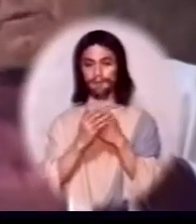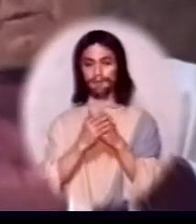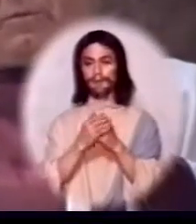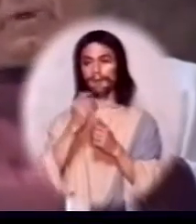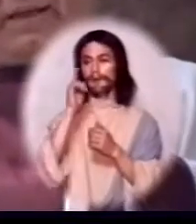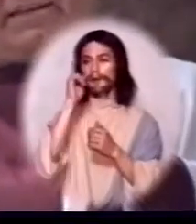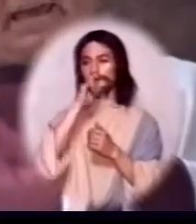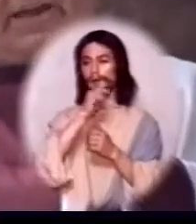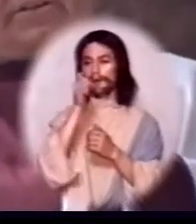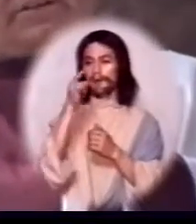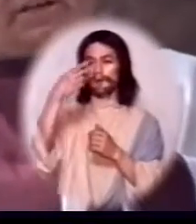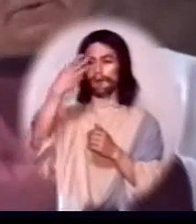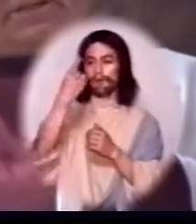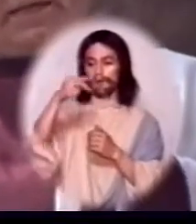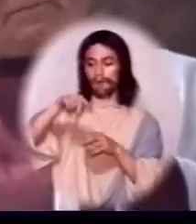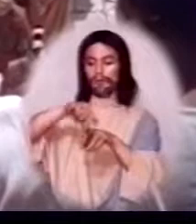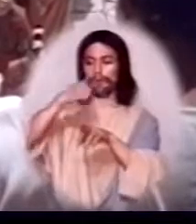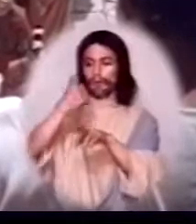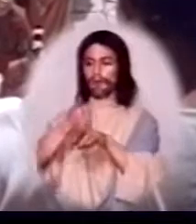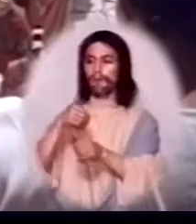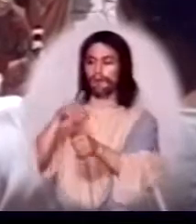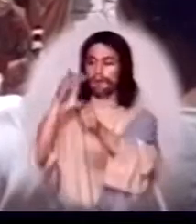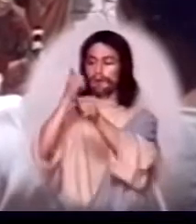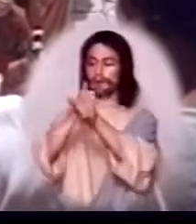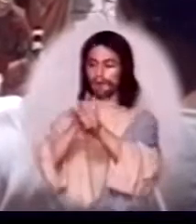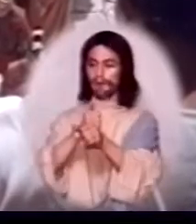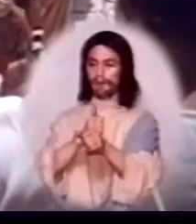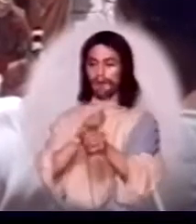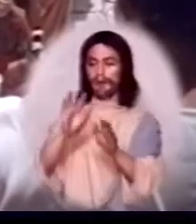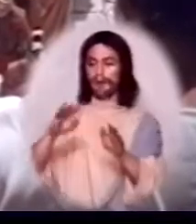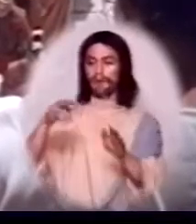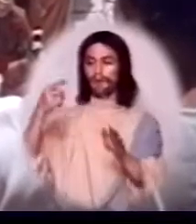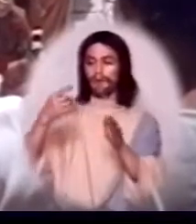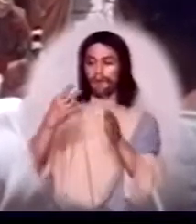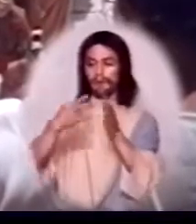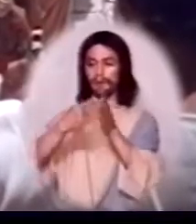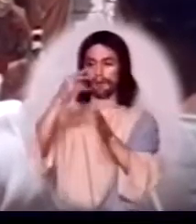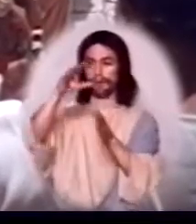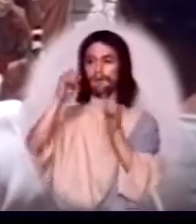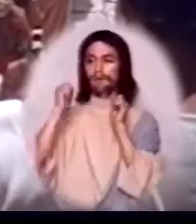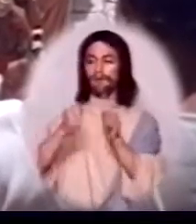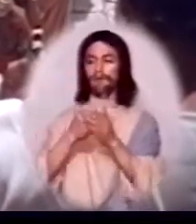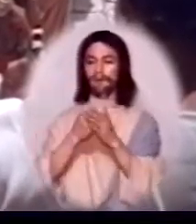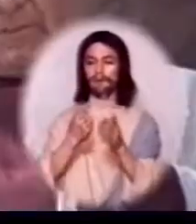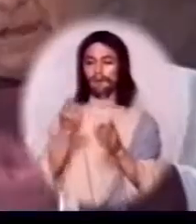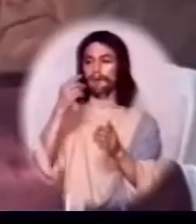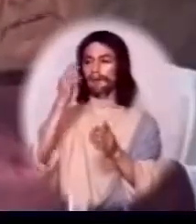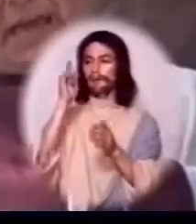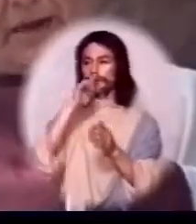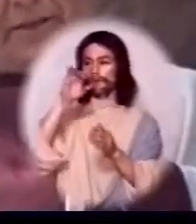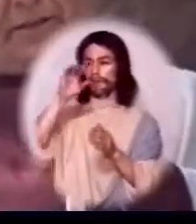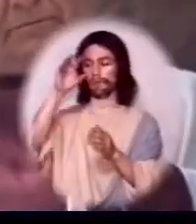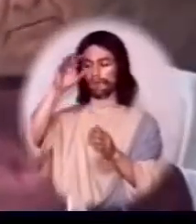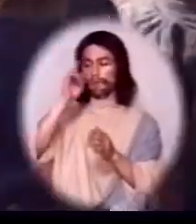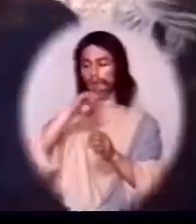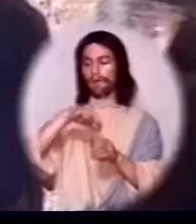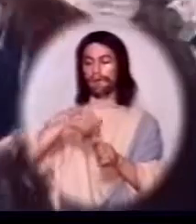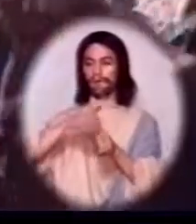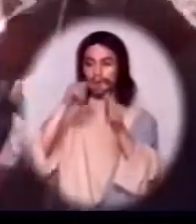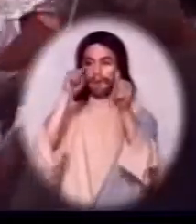그렇다면 헤롯에게로 보내야겠구나. 아직까지 예루살렘에 있다니. 당장 헤롯에게